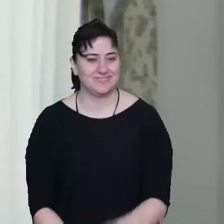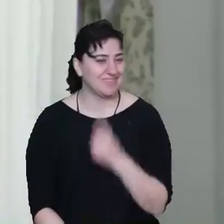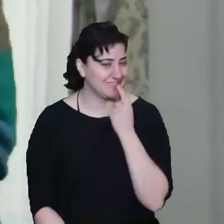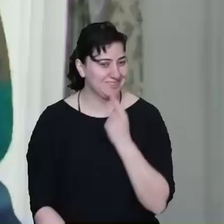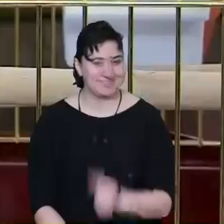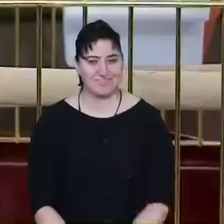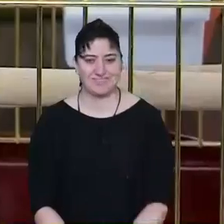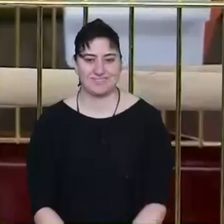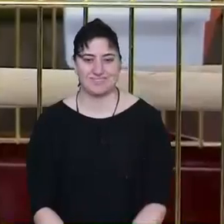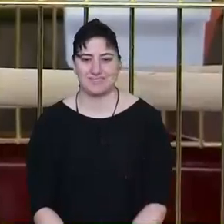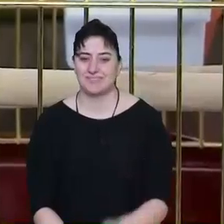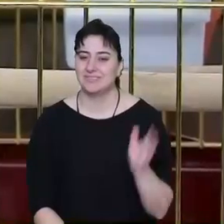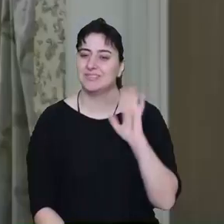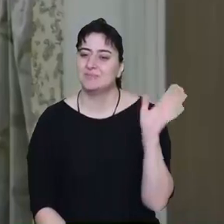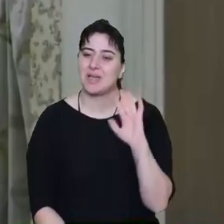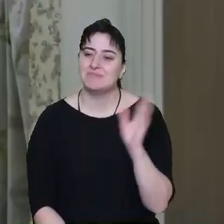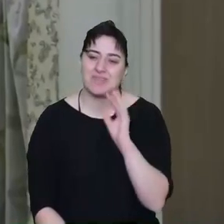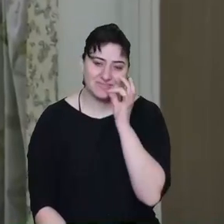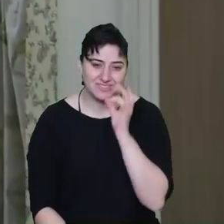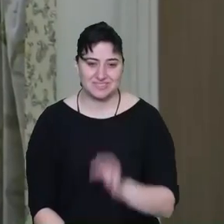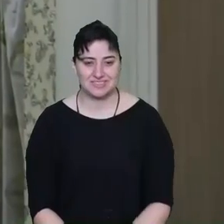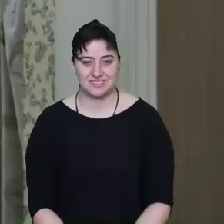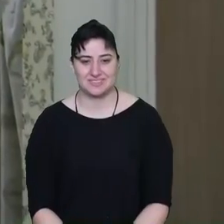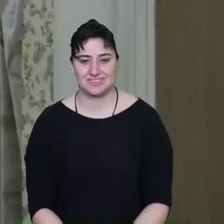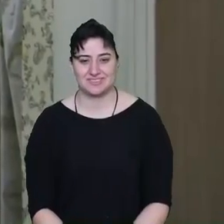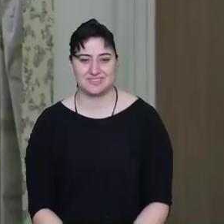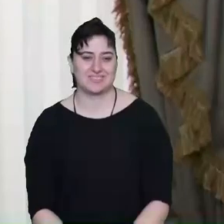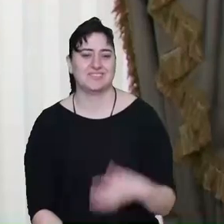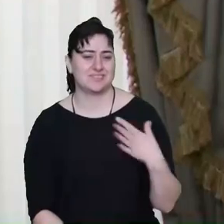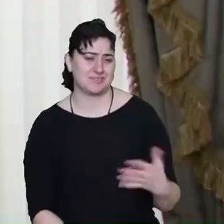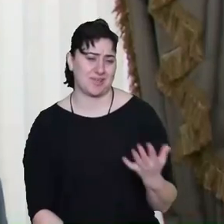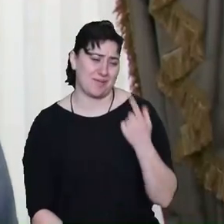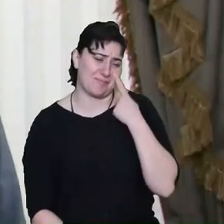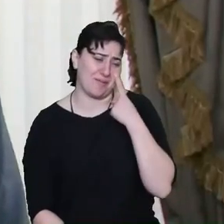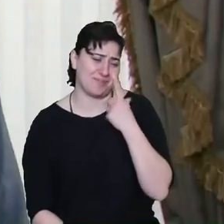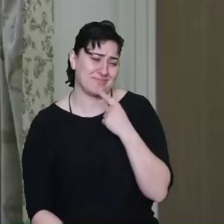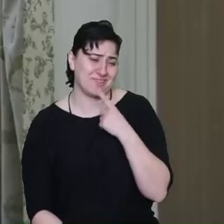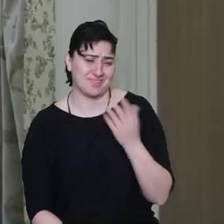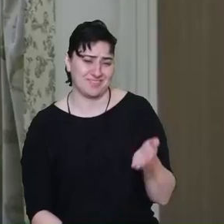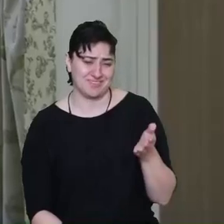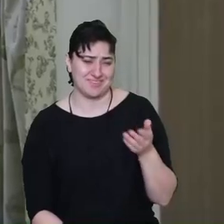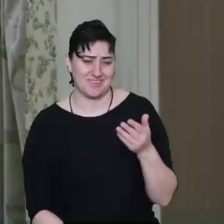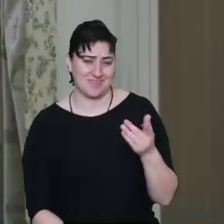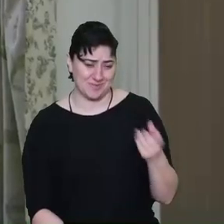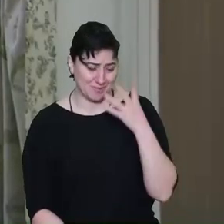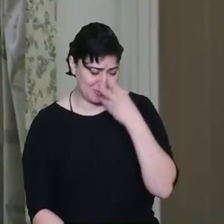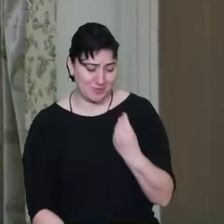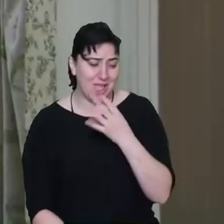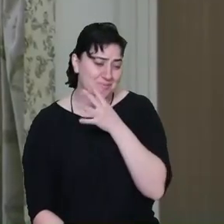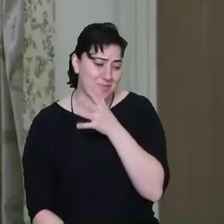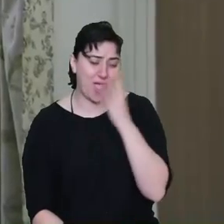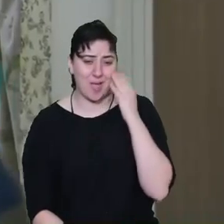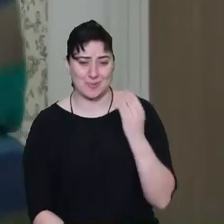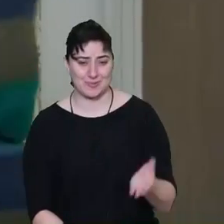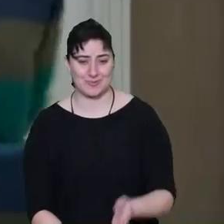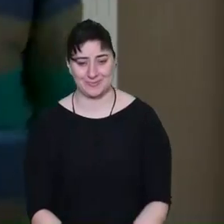olurum. Bay bay fıstık. Bay bay fıstık. Ya bak gördün mü? Güzel de nasıl da anlıyor ya.